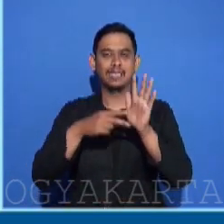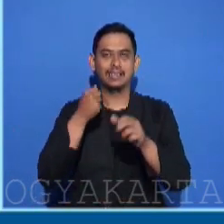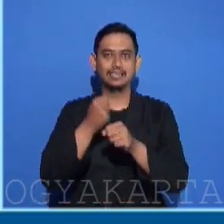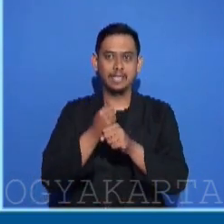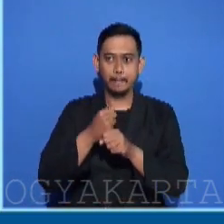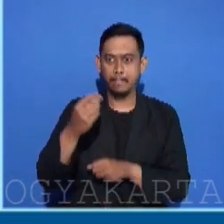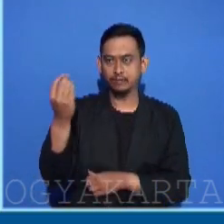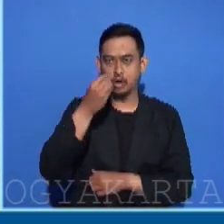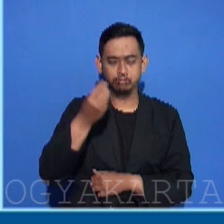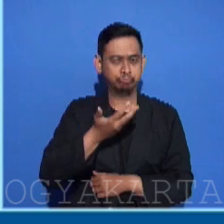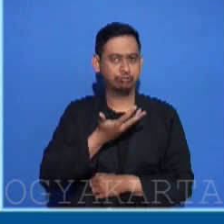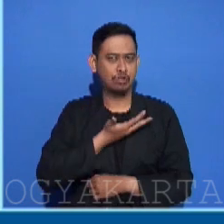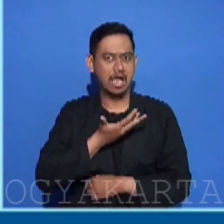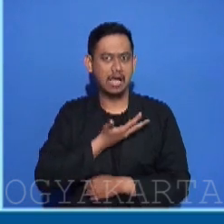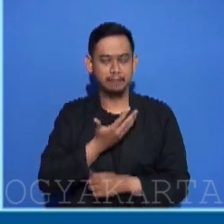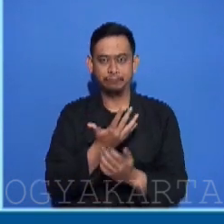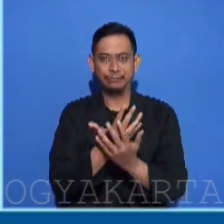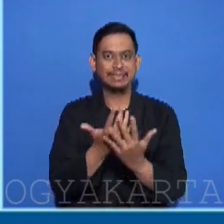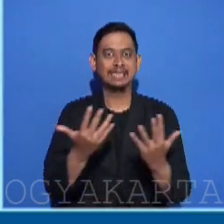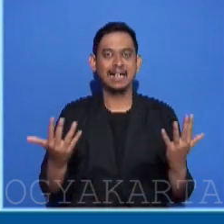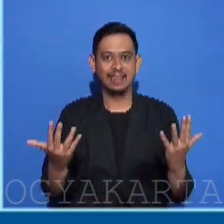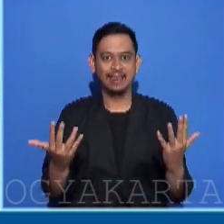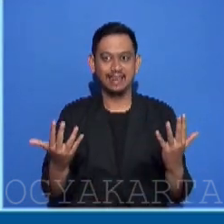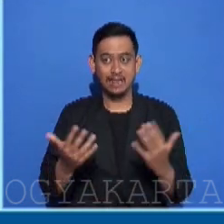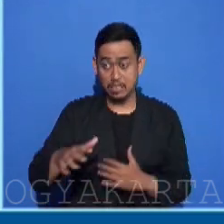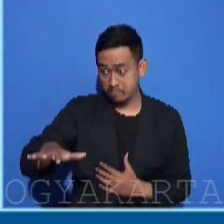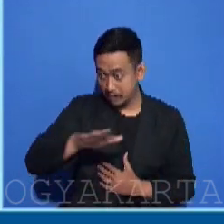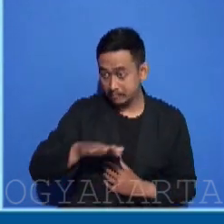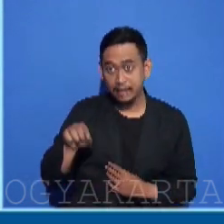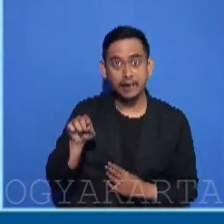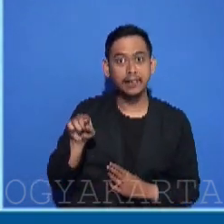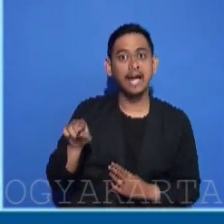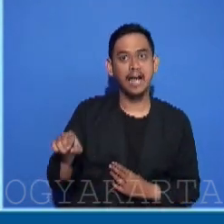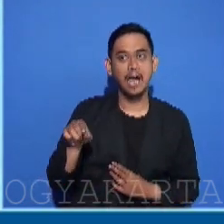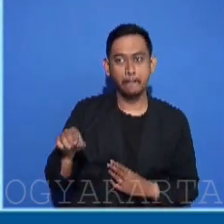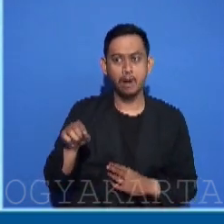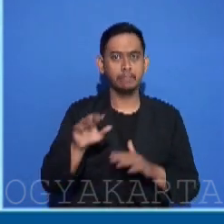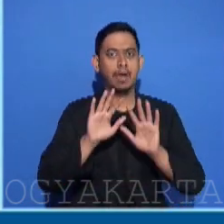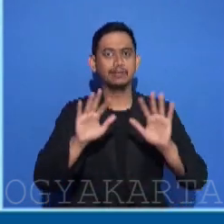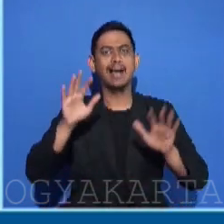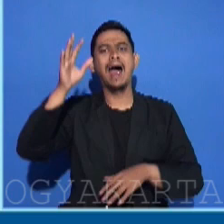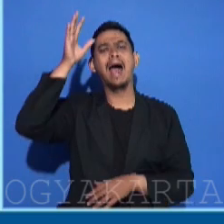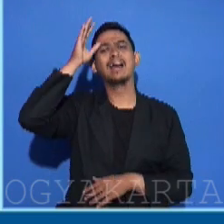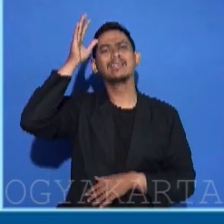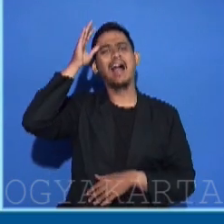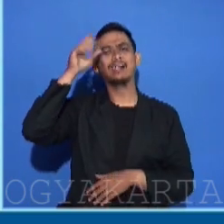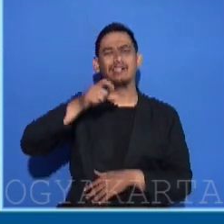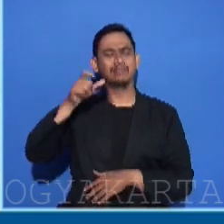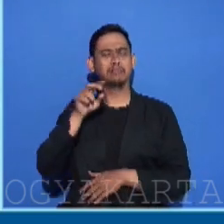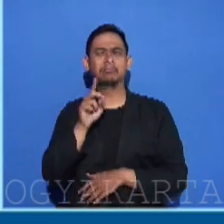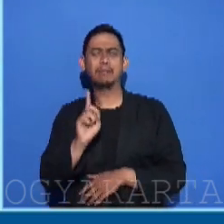dipun remeni warga masyarakat. Laladan pesisir menika pancen dereng kathah ingkang mangertosi, keporo papanipun ugi radi